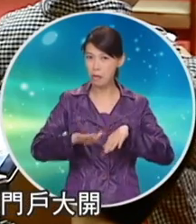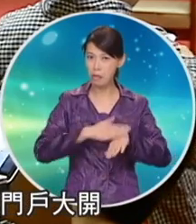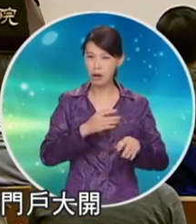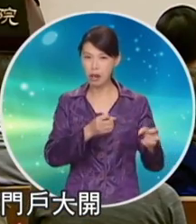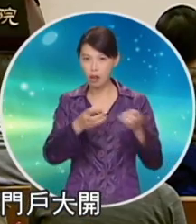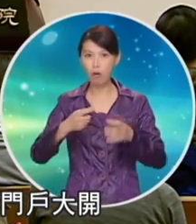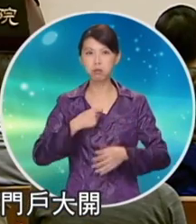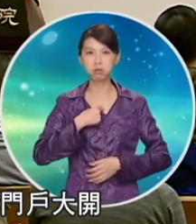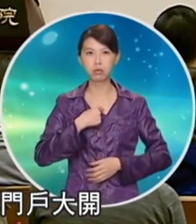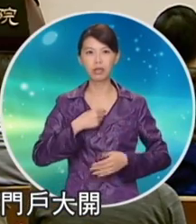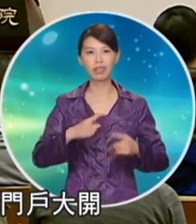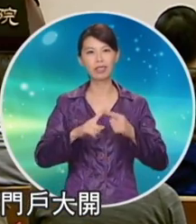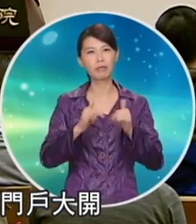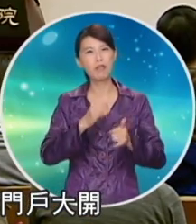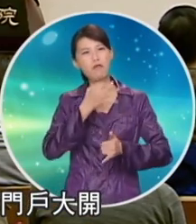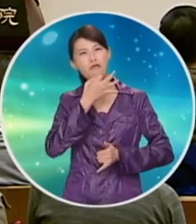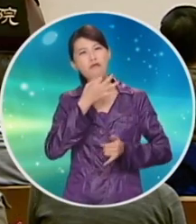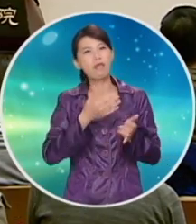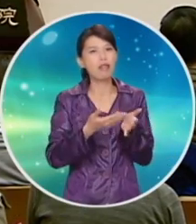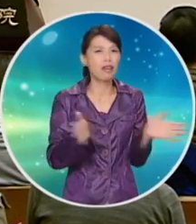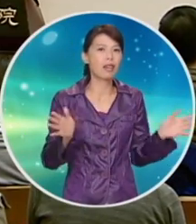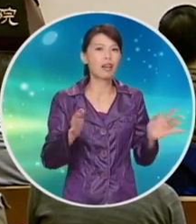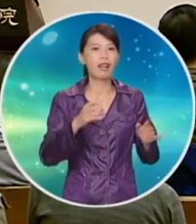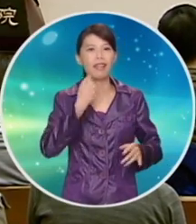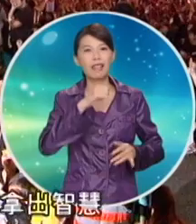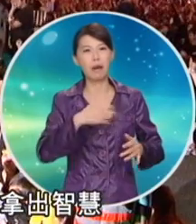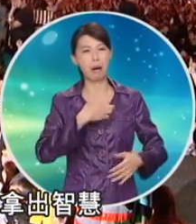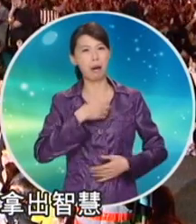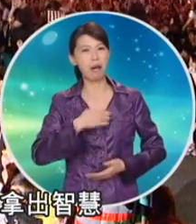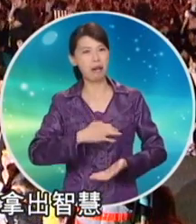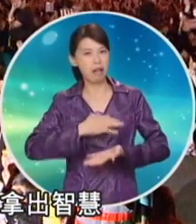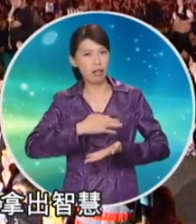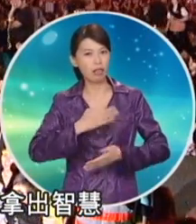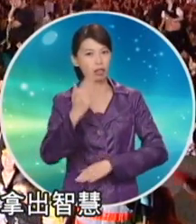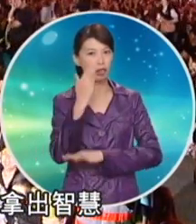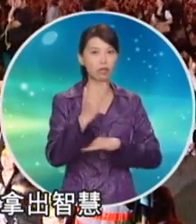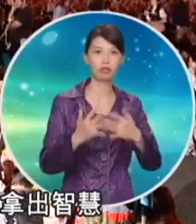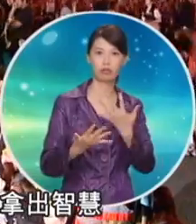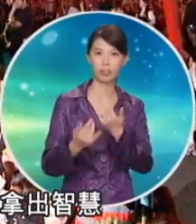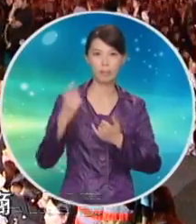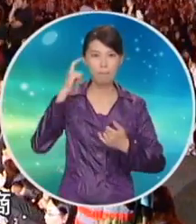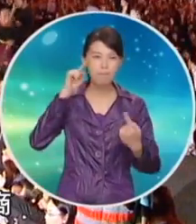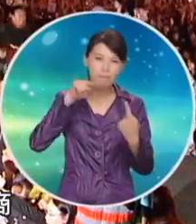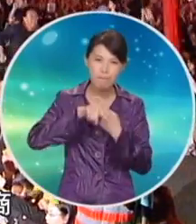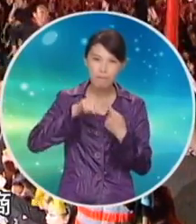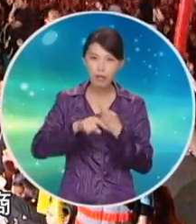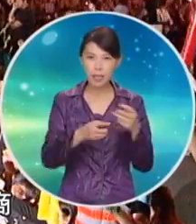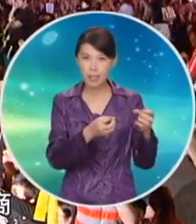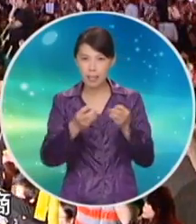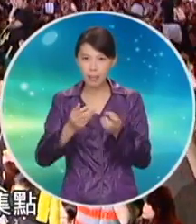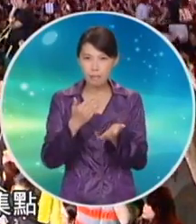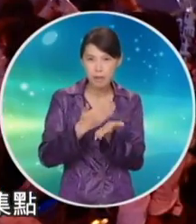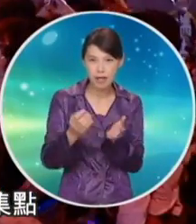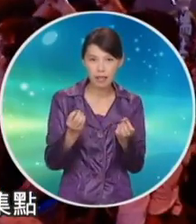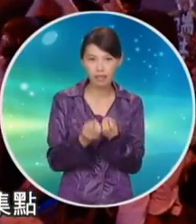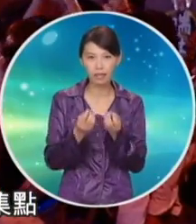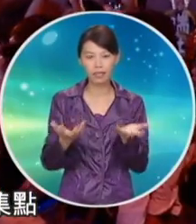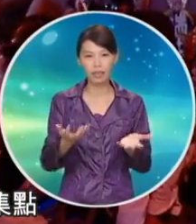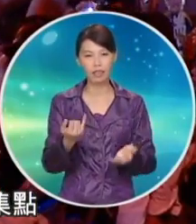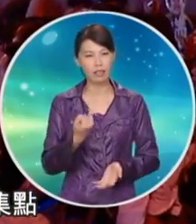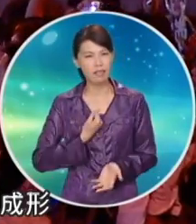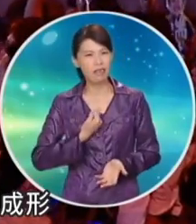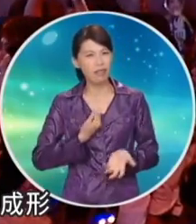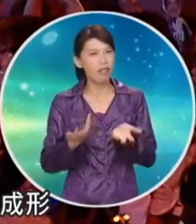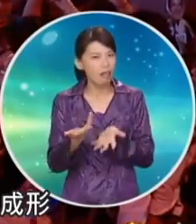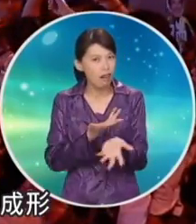为许多人民的确有门户大开、国安的忧虑，而政府和学生都应该拿出智慧，找出可以协商、可以妥协的交集